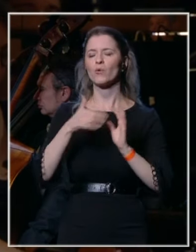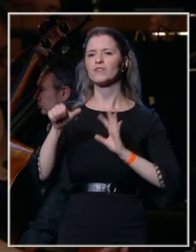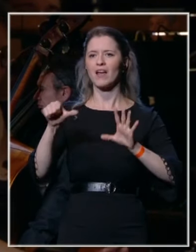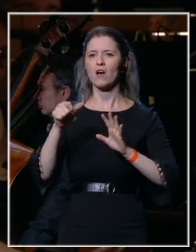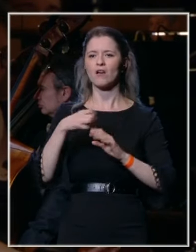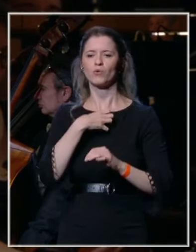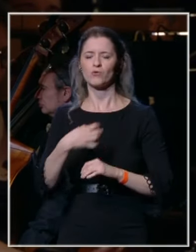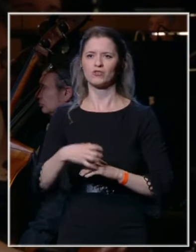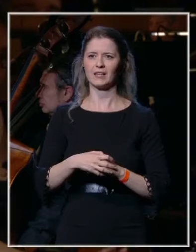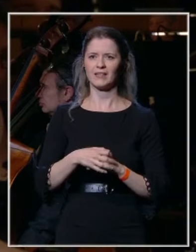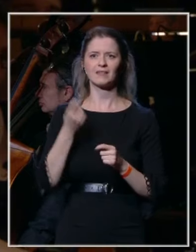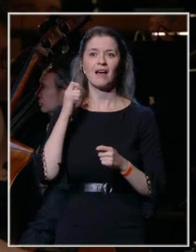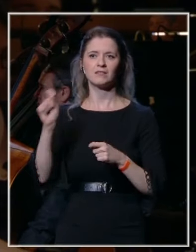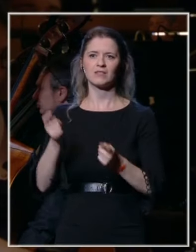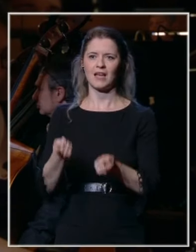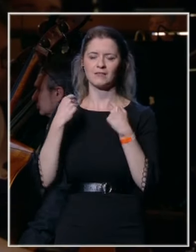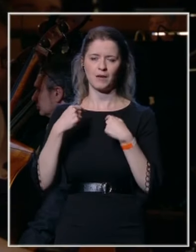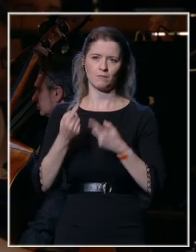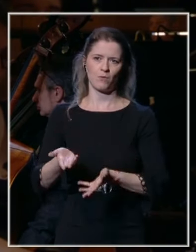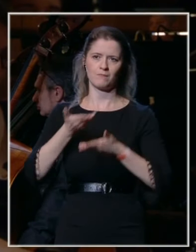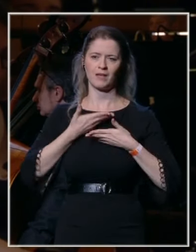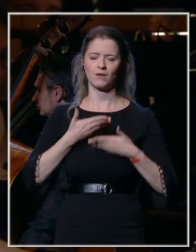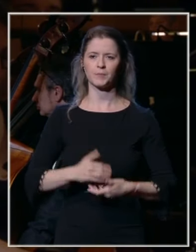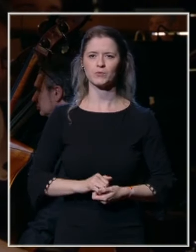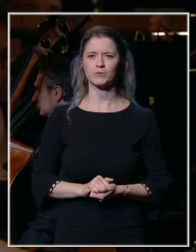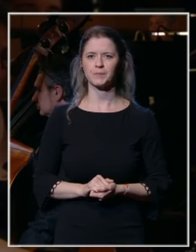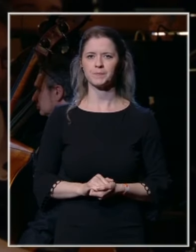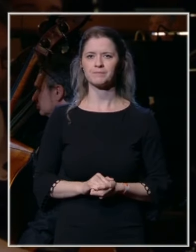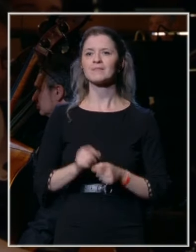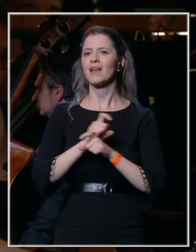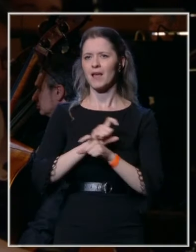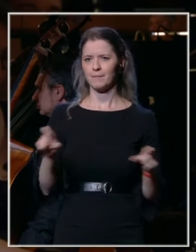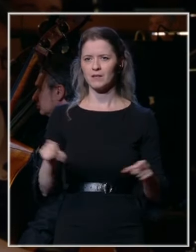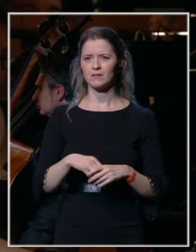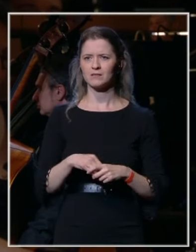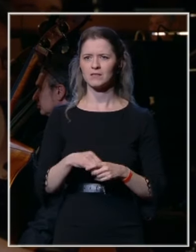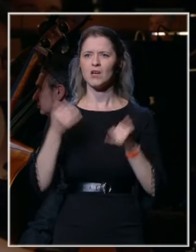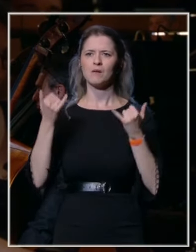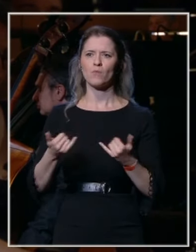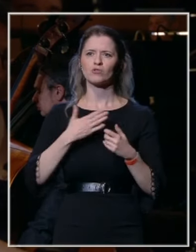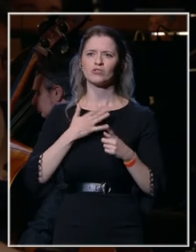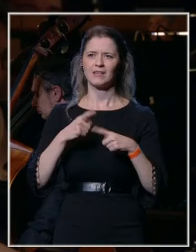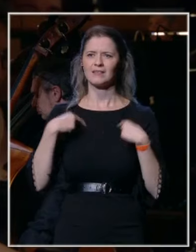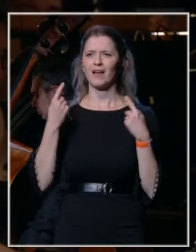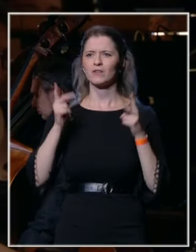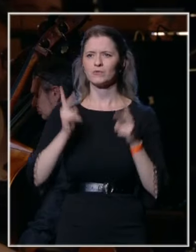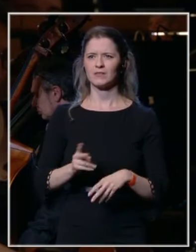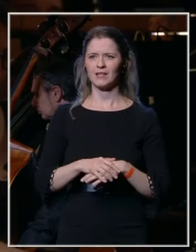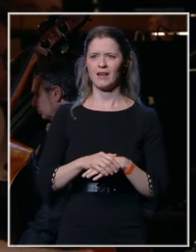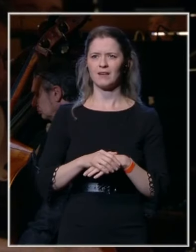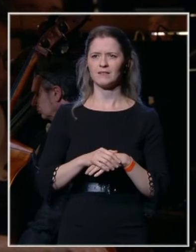hőseinek áldozatából megkaptuk. Épp ezért most nekünk kell azoknak